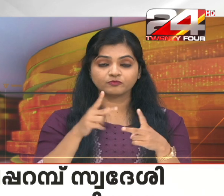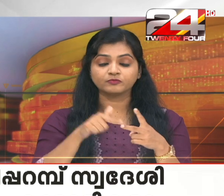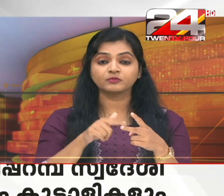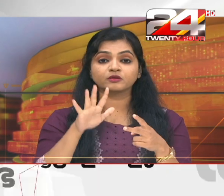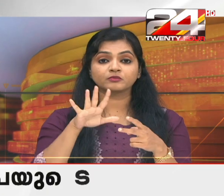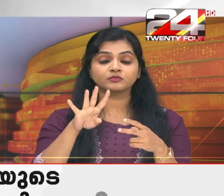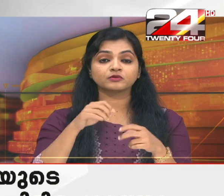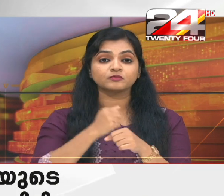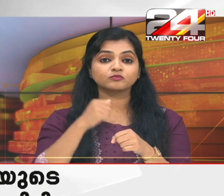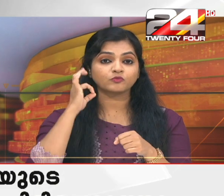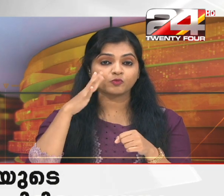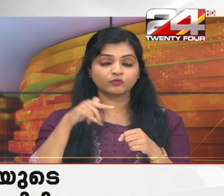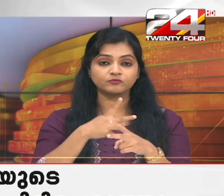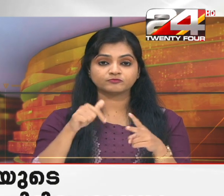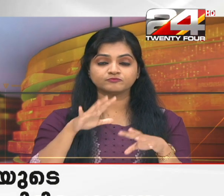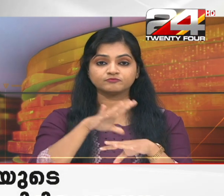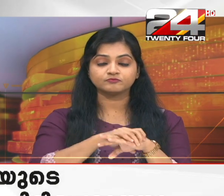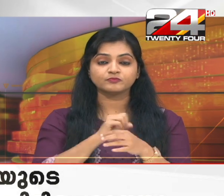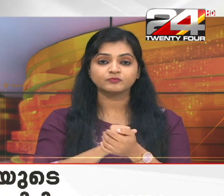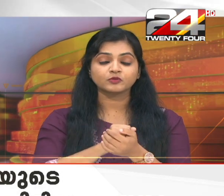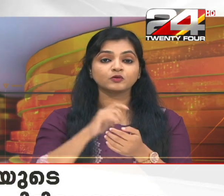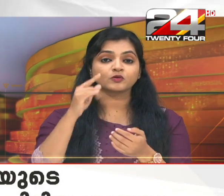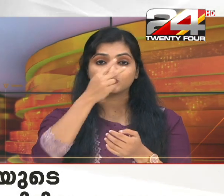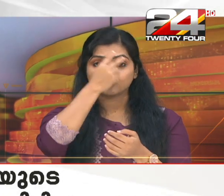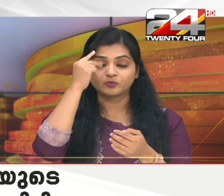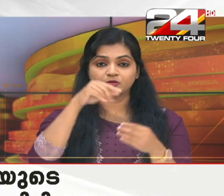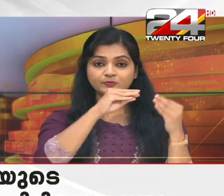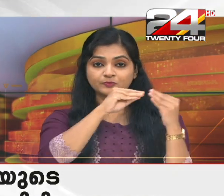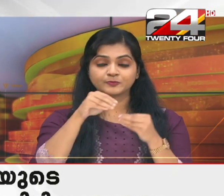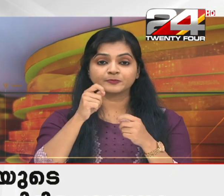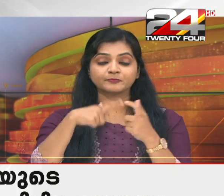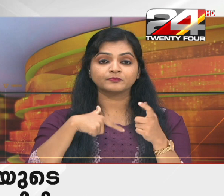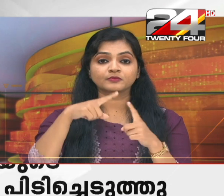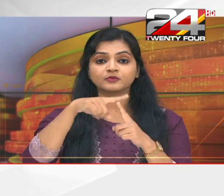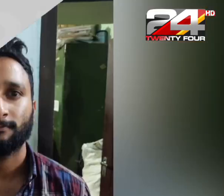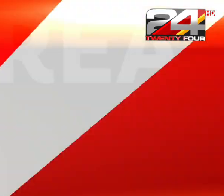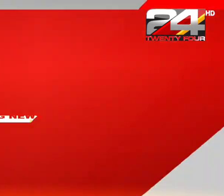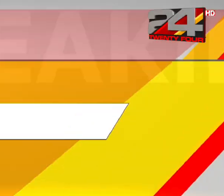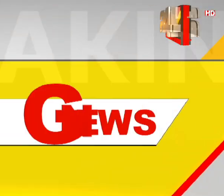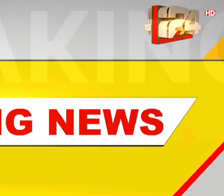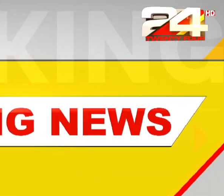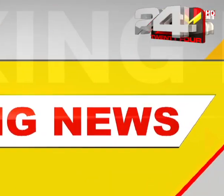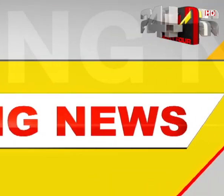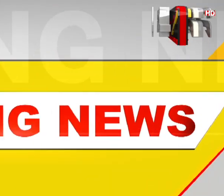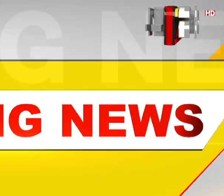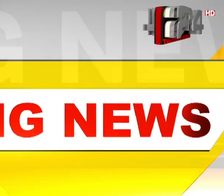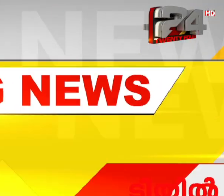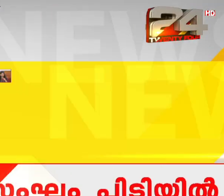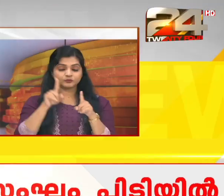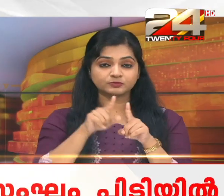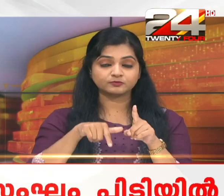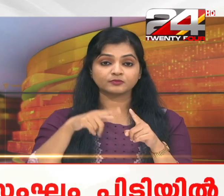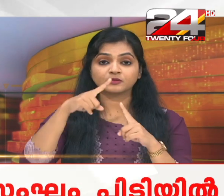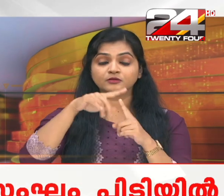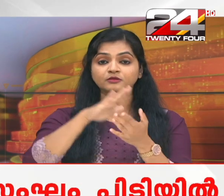പോലീസ് പിടികൂടിയിരിക്കുന്നത്. ദുബായിൽ നിന്നെത്തിയ കാരിയറായ കണ്ണൂർ തളിപ്പറമ്പ് സ്വദേശി നടുവിൽ മുഹമ്മദ് അനീസിന്റെ അറിവോടുകൂടി തന്നെയാണ് ഈ വിധത്തിൽ തലശ്ശേരി